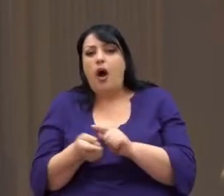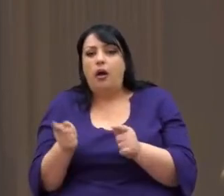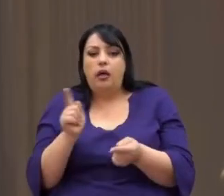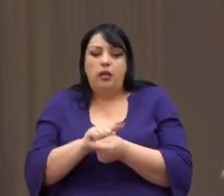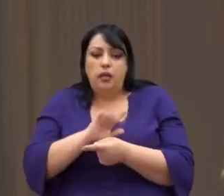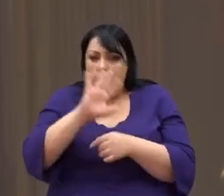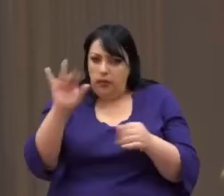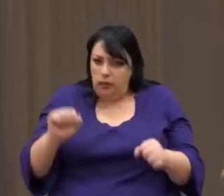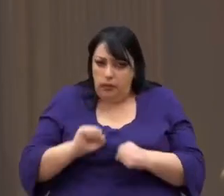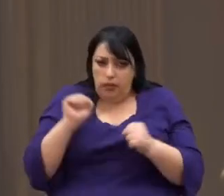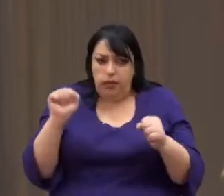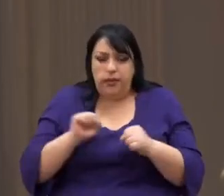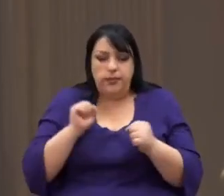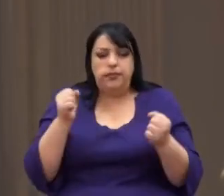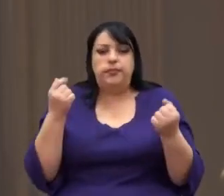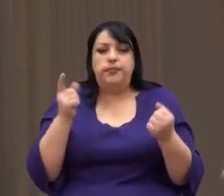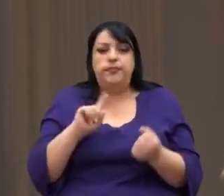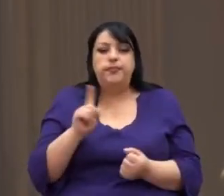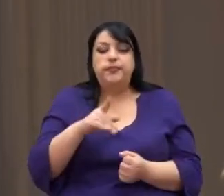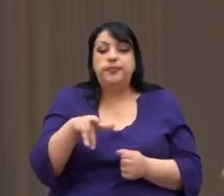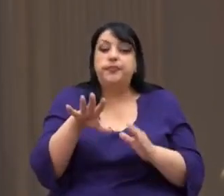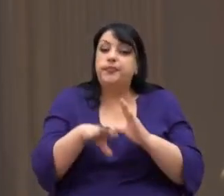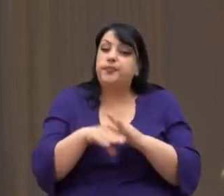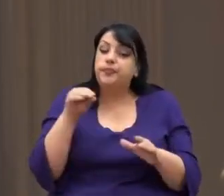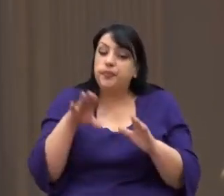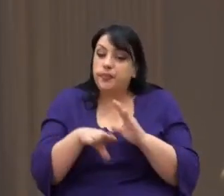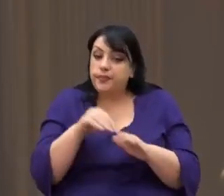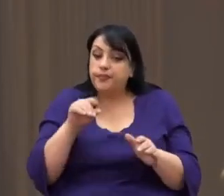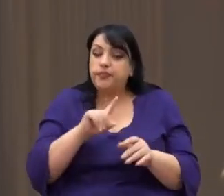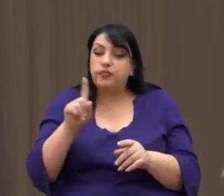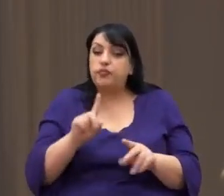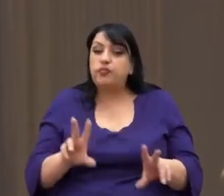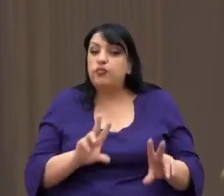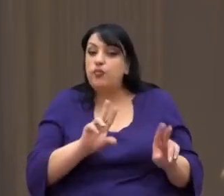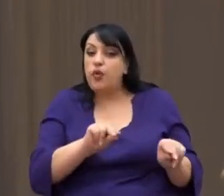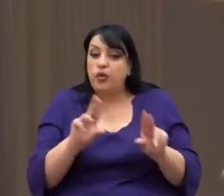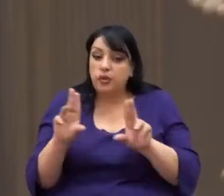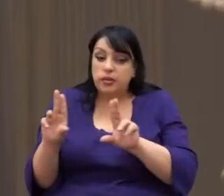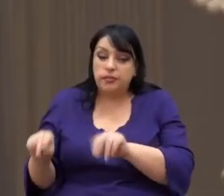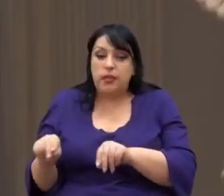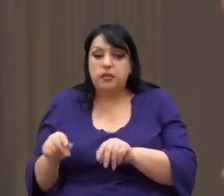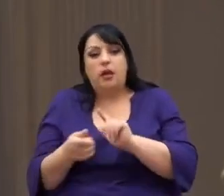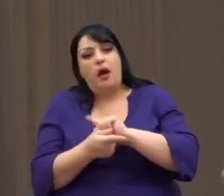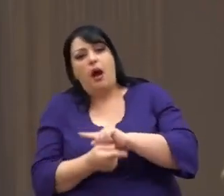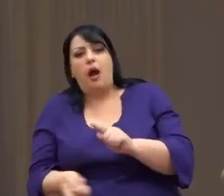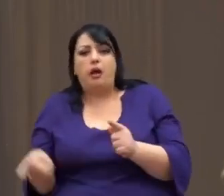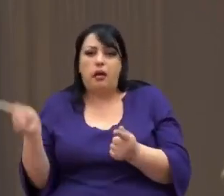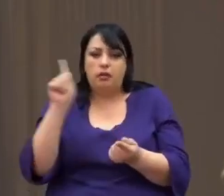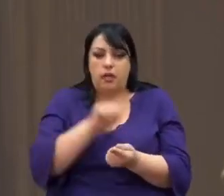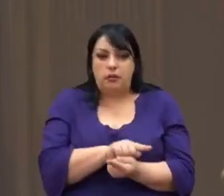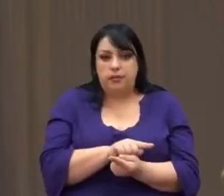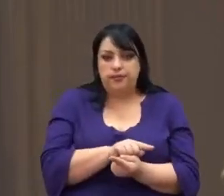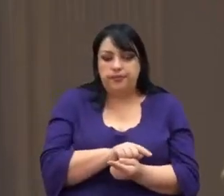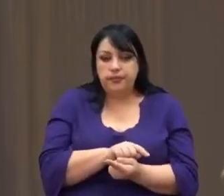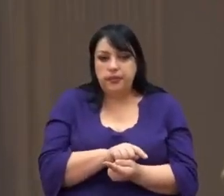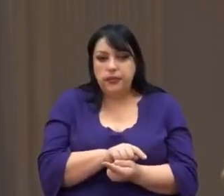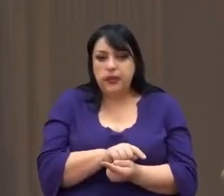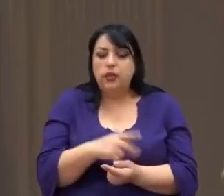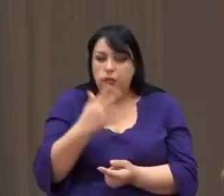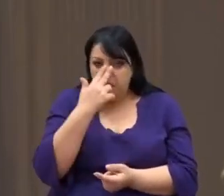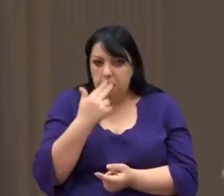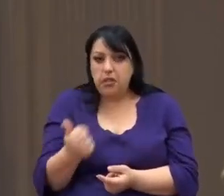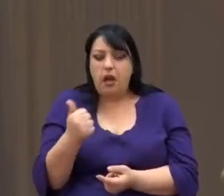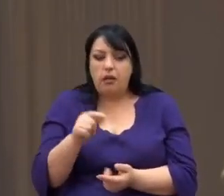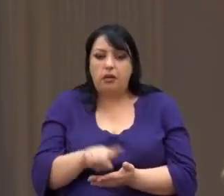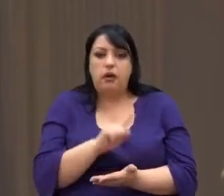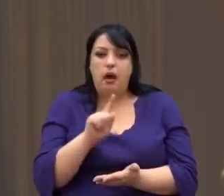անել, որպեսզի նույնիսկ այս նախընտրական իրենց իսկ տված խոստումների ուղիղ հակառակ պատկերն ունենանք։ Ու բնական հարց է